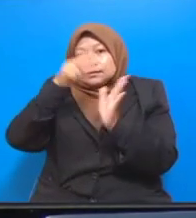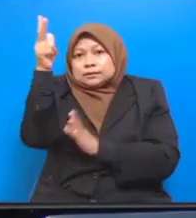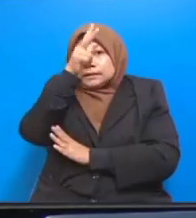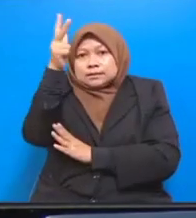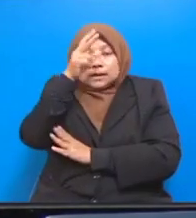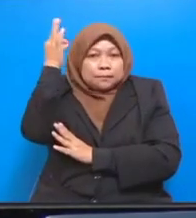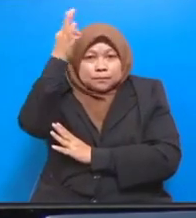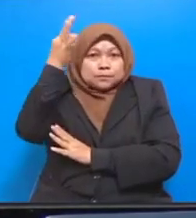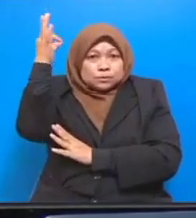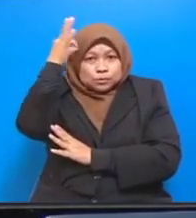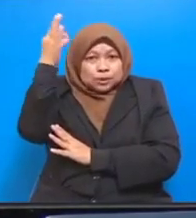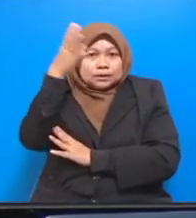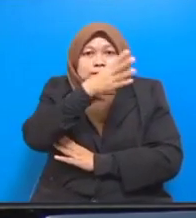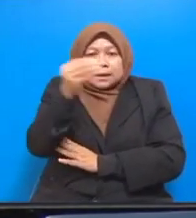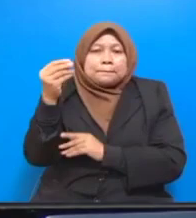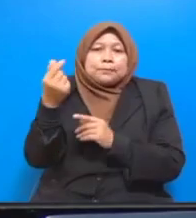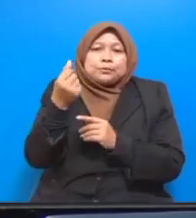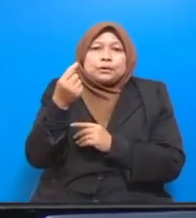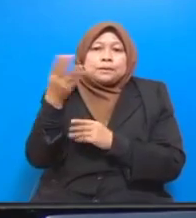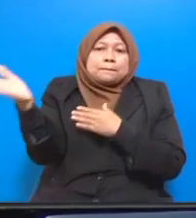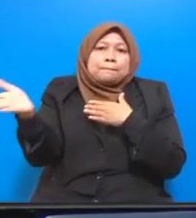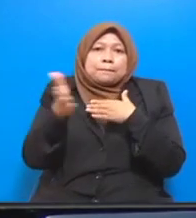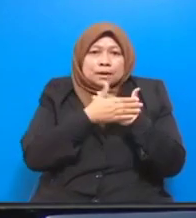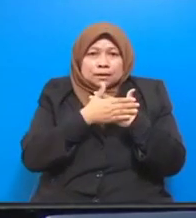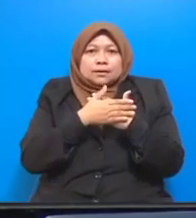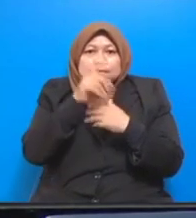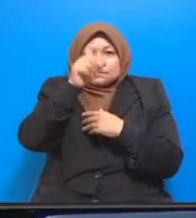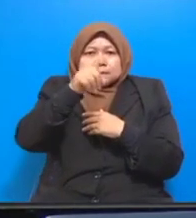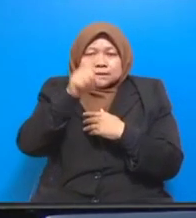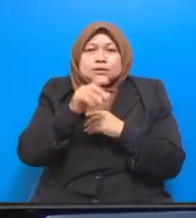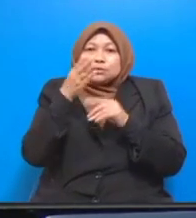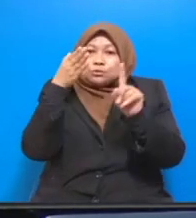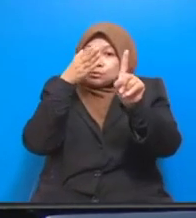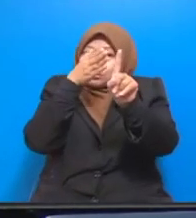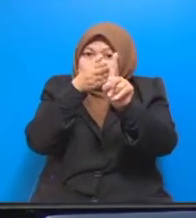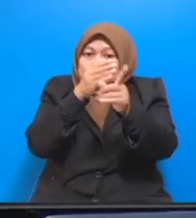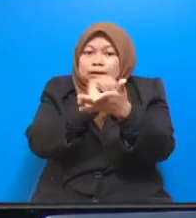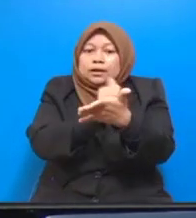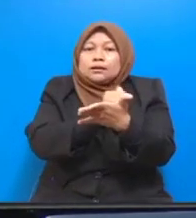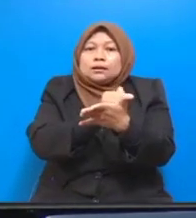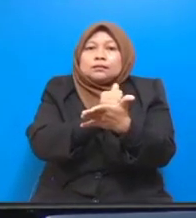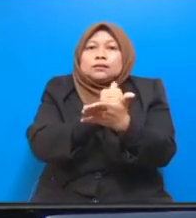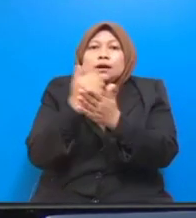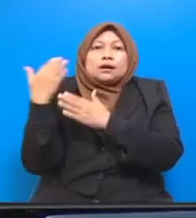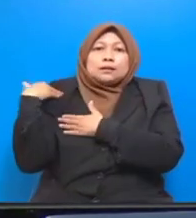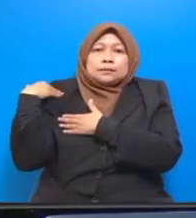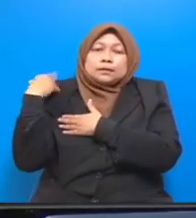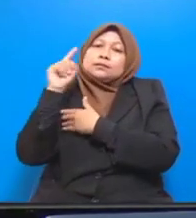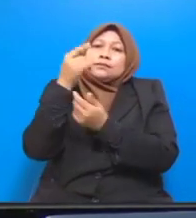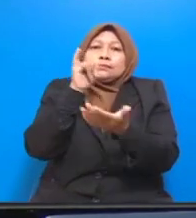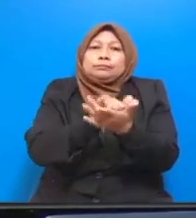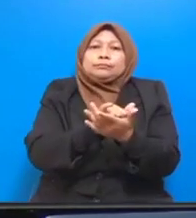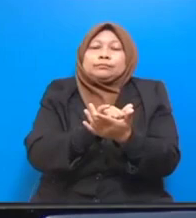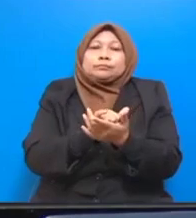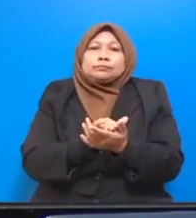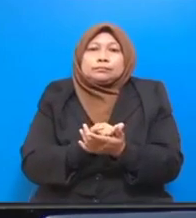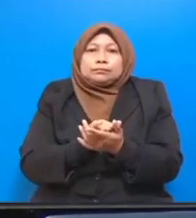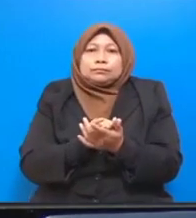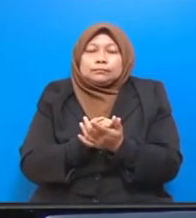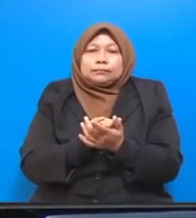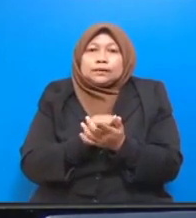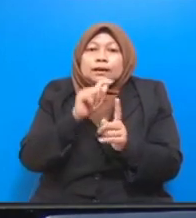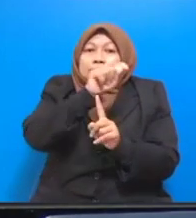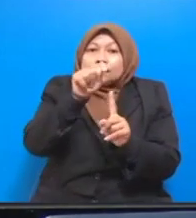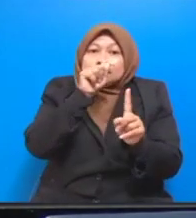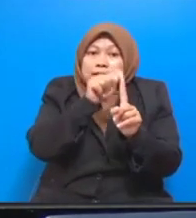pesugihan dan pembayaran balik yang perlu dilakukan bagi tujuan account mana itu sahaja tarik